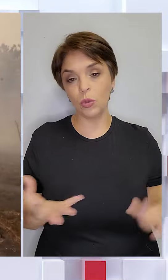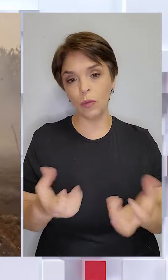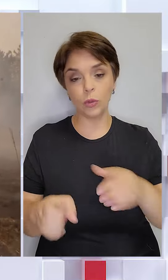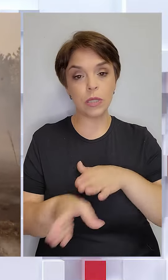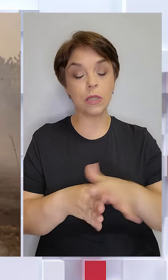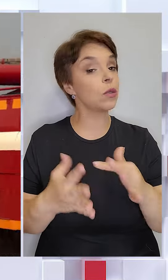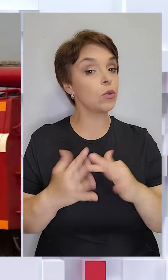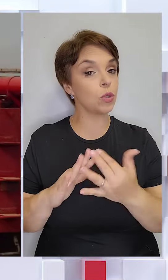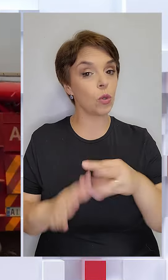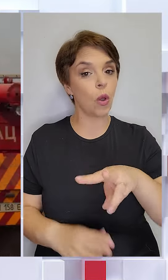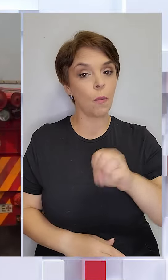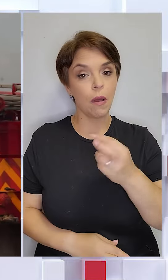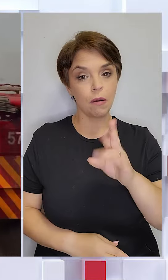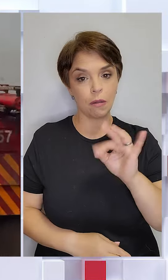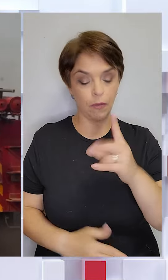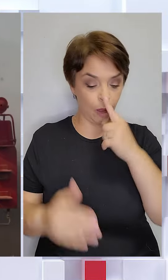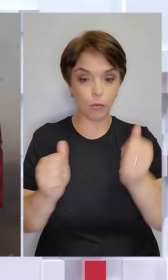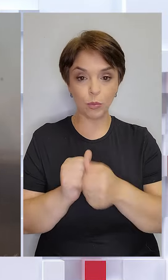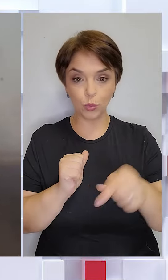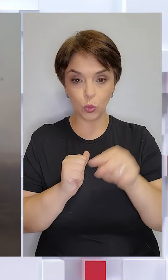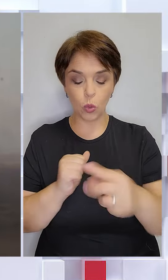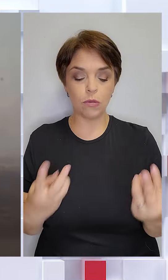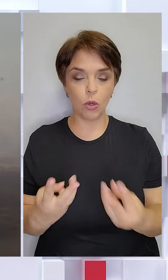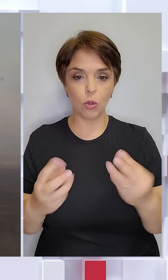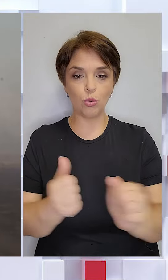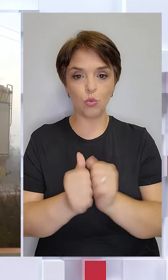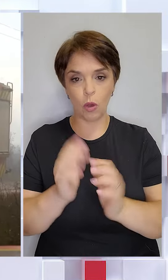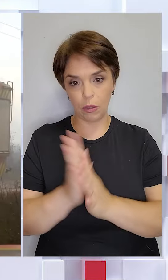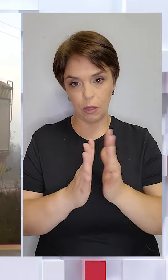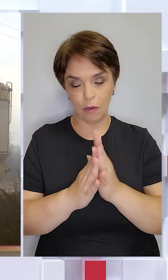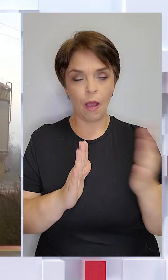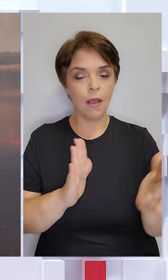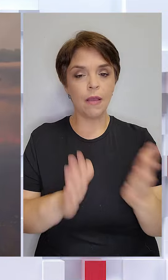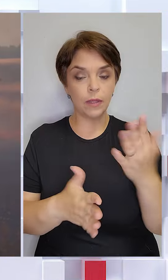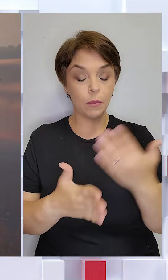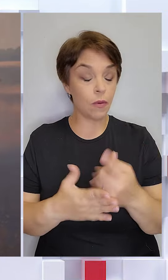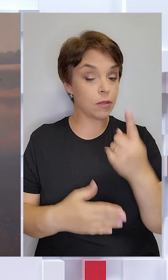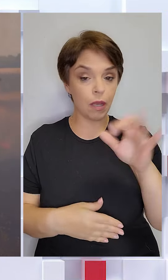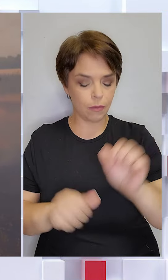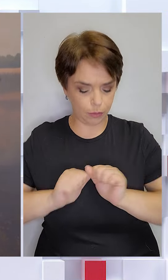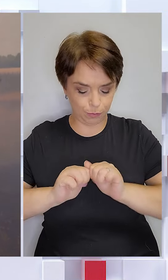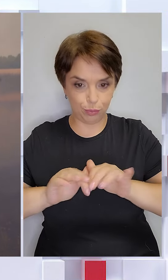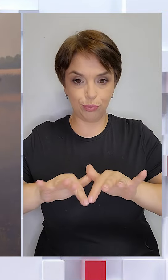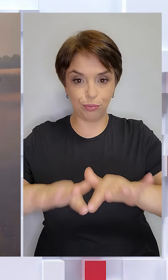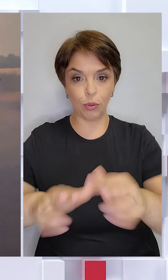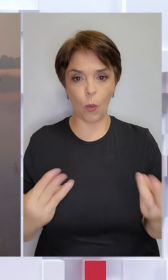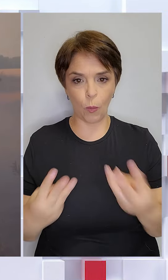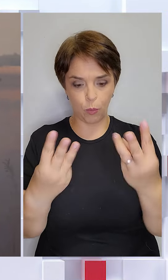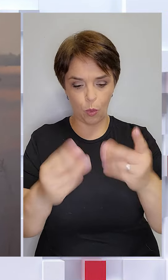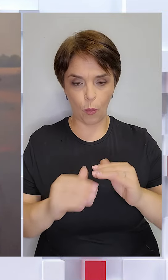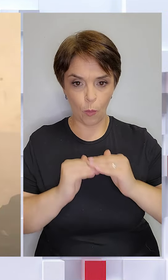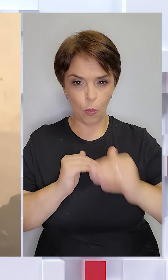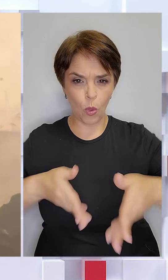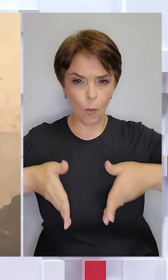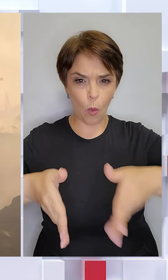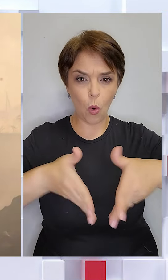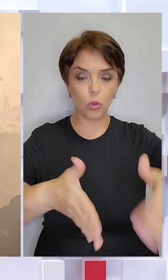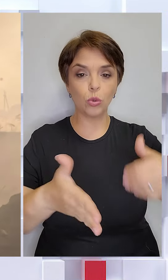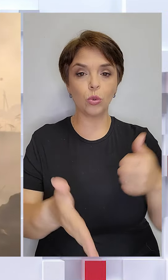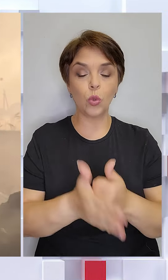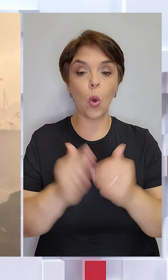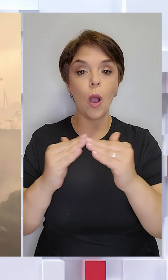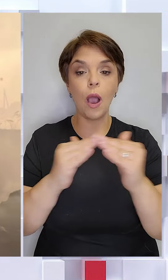врятовано ціле село Мар'янівка. Поблизу нього загорілася суха трава, і вітер буквально за хвилини розігнав полум'я полем і городами аж